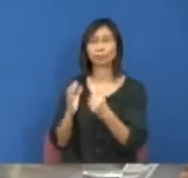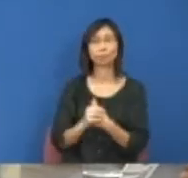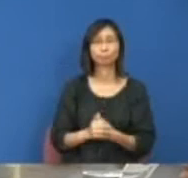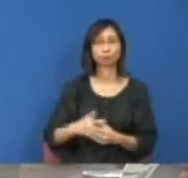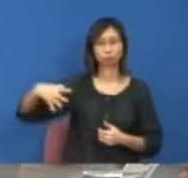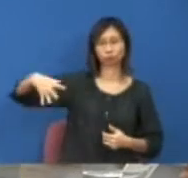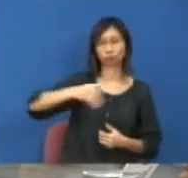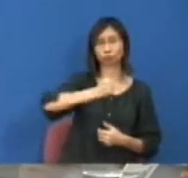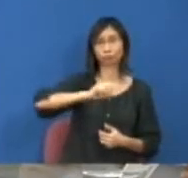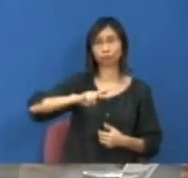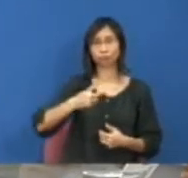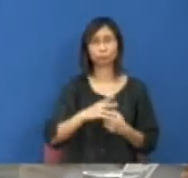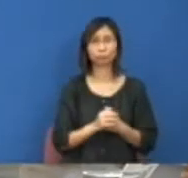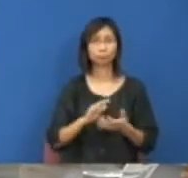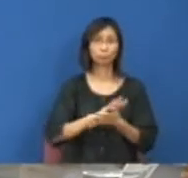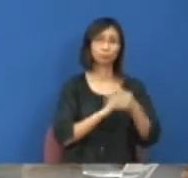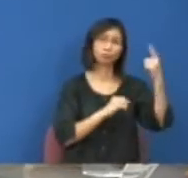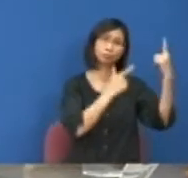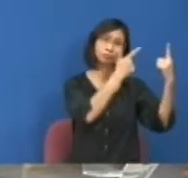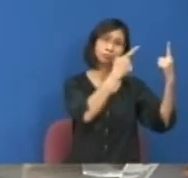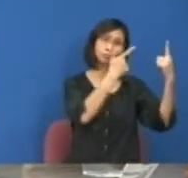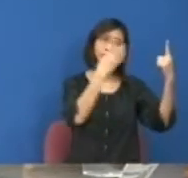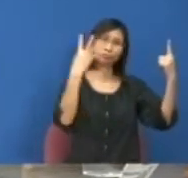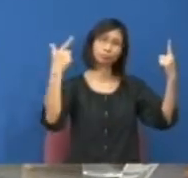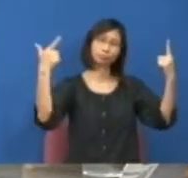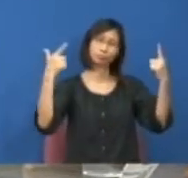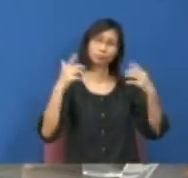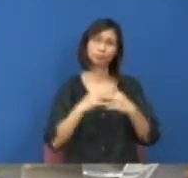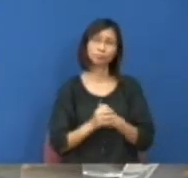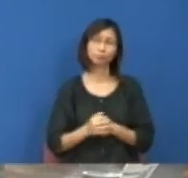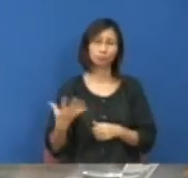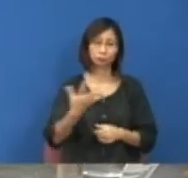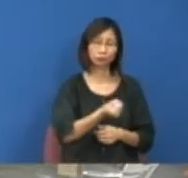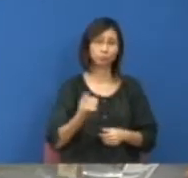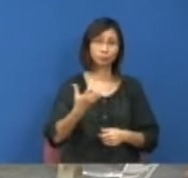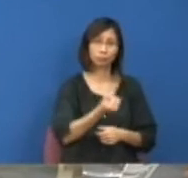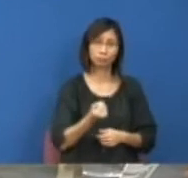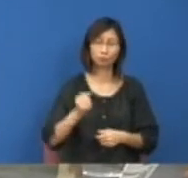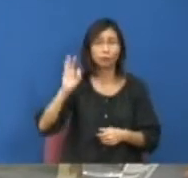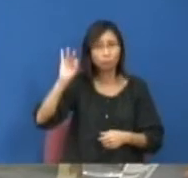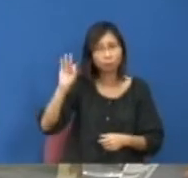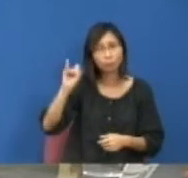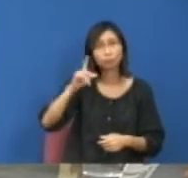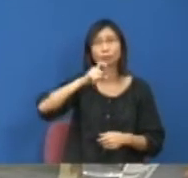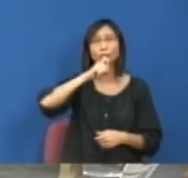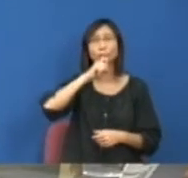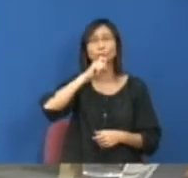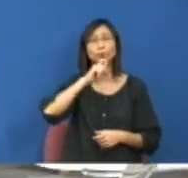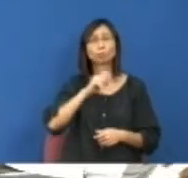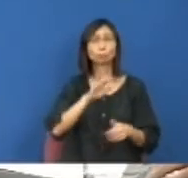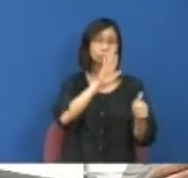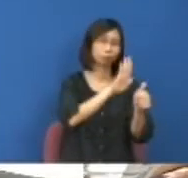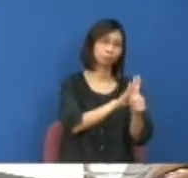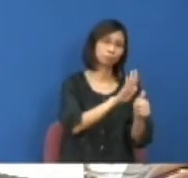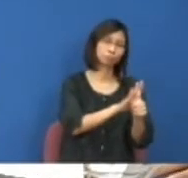權啦，咁所以喺1848年之後法國成個歐洲咧都係有為國家獨立。